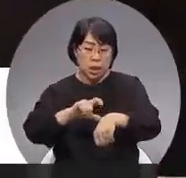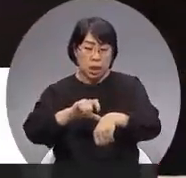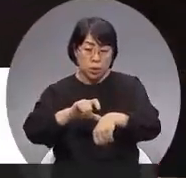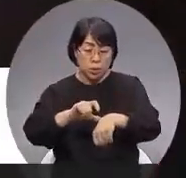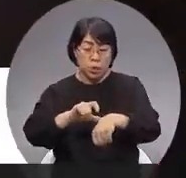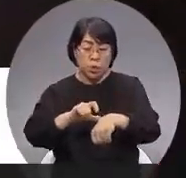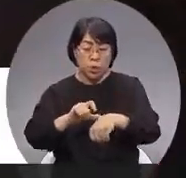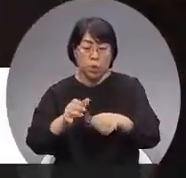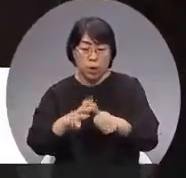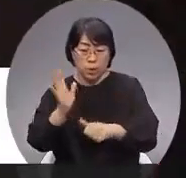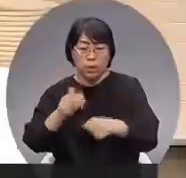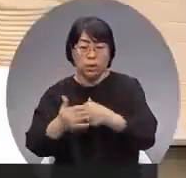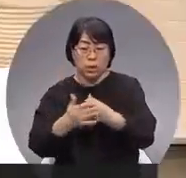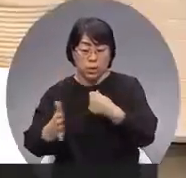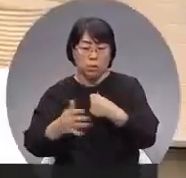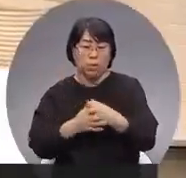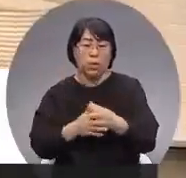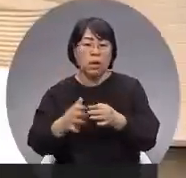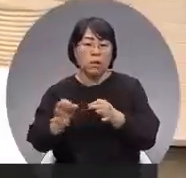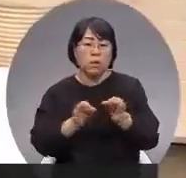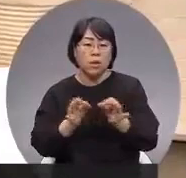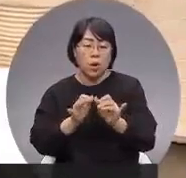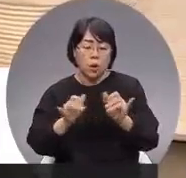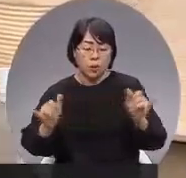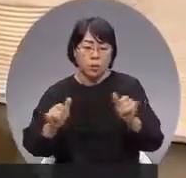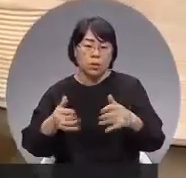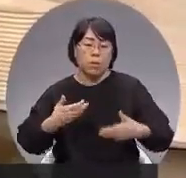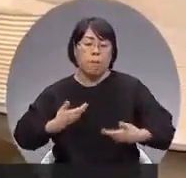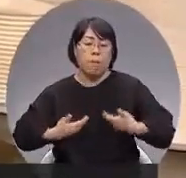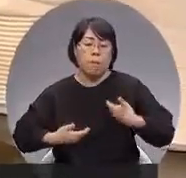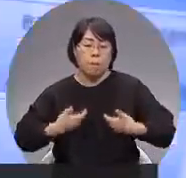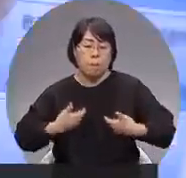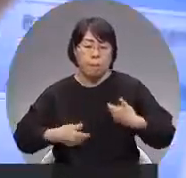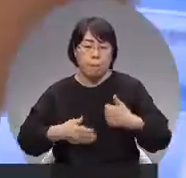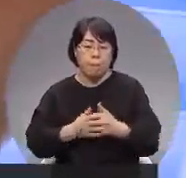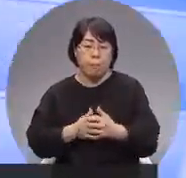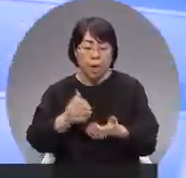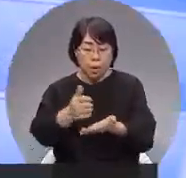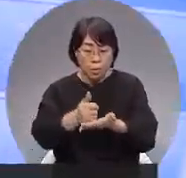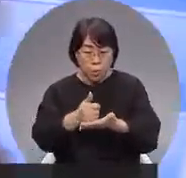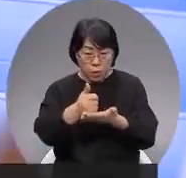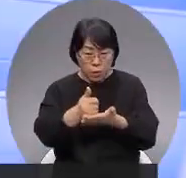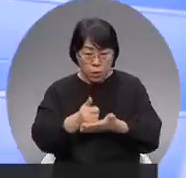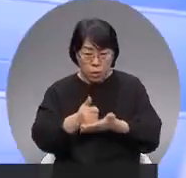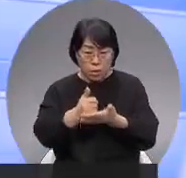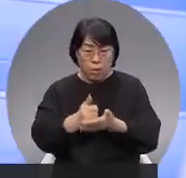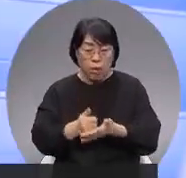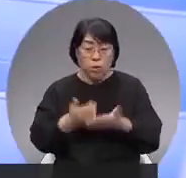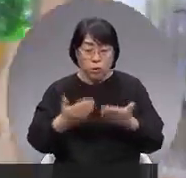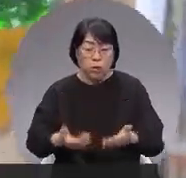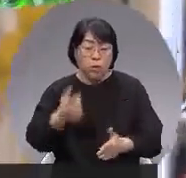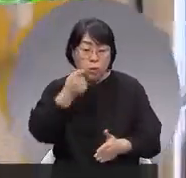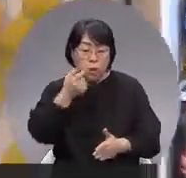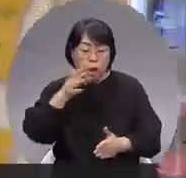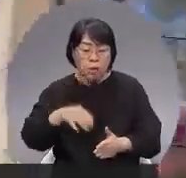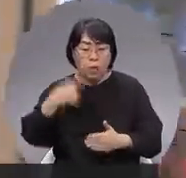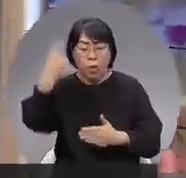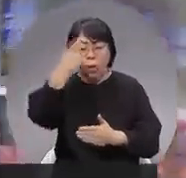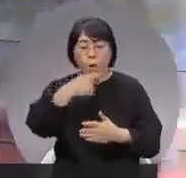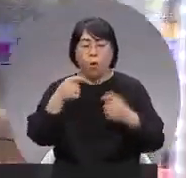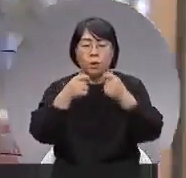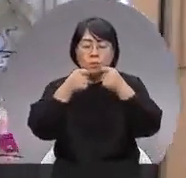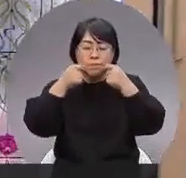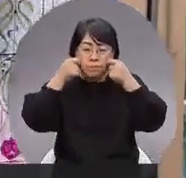24시간 영업이 가능해지면서 자영업자들은 분주해졌습니다. 밀려드는 손님을 맞이하느라 쉴 틈은 없어도 얼굴에선 미소가